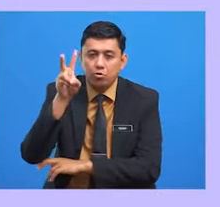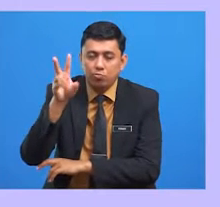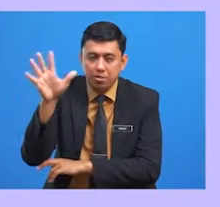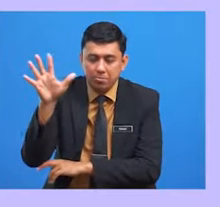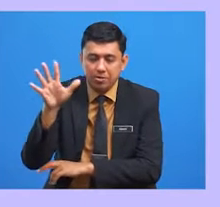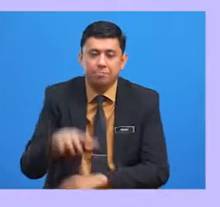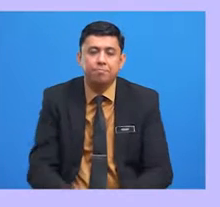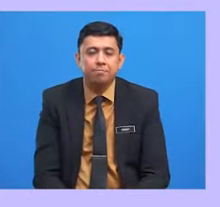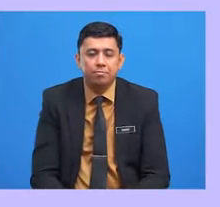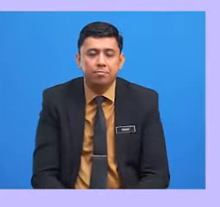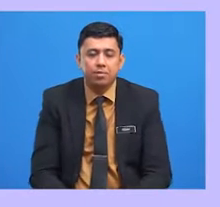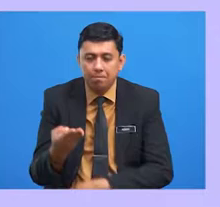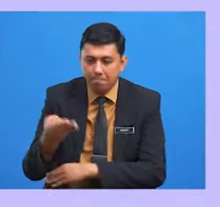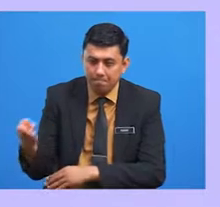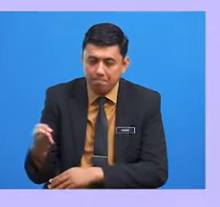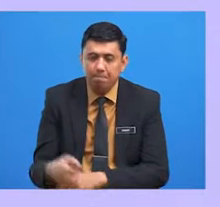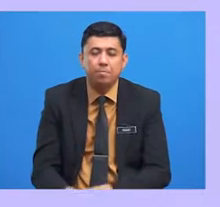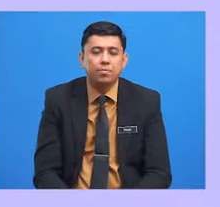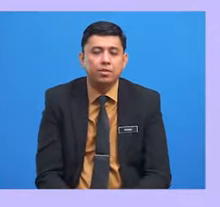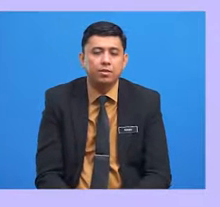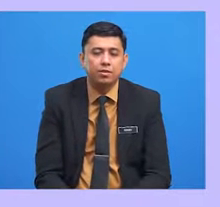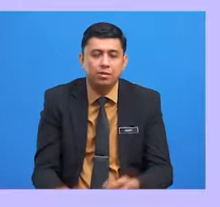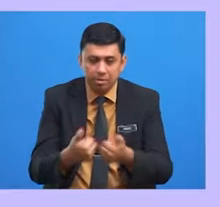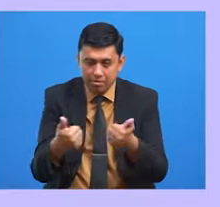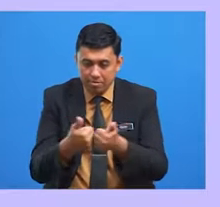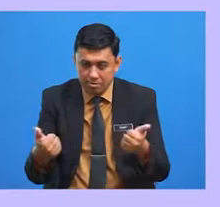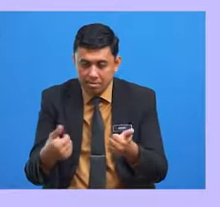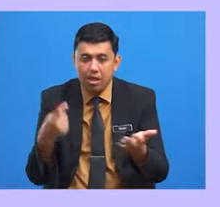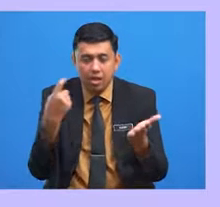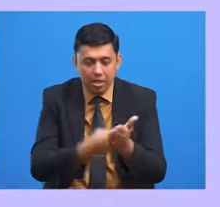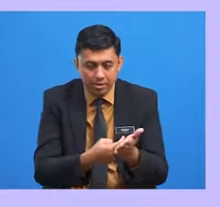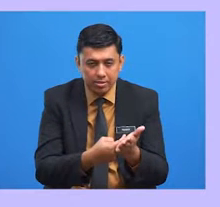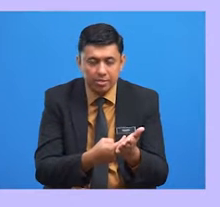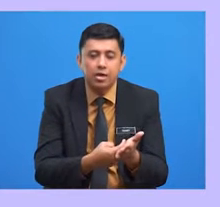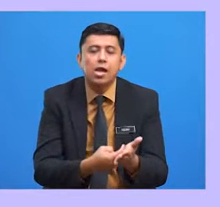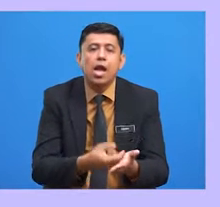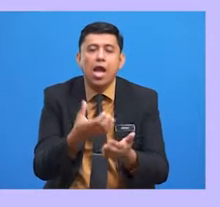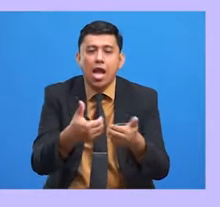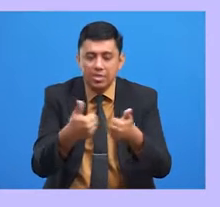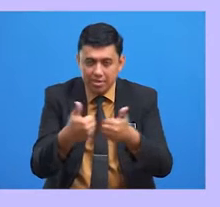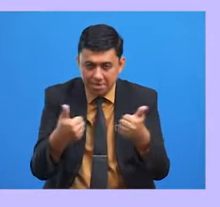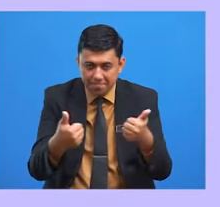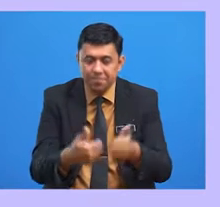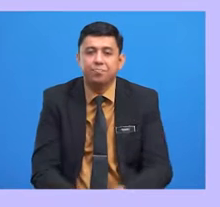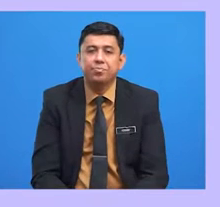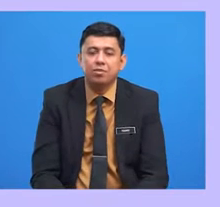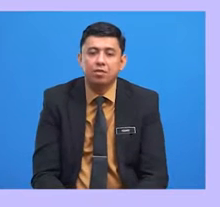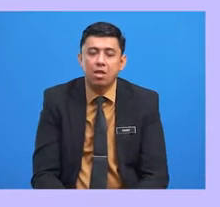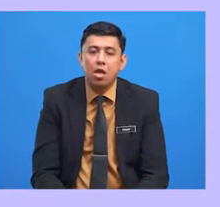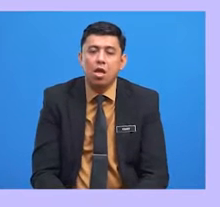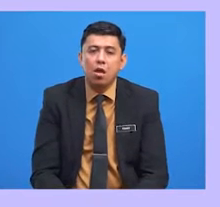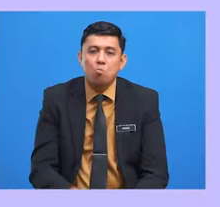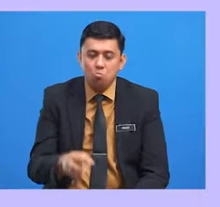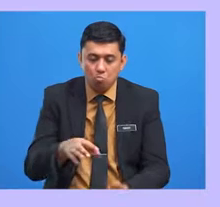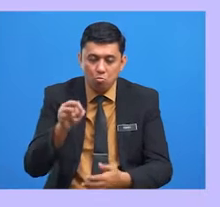2.5. Barang tersebut merupakan keanjalan harga permintaan anjal. Kemudian, murid perlu